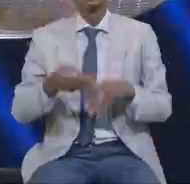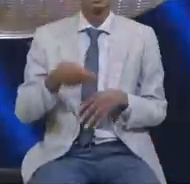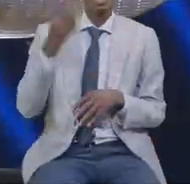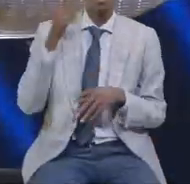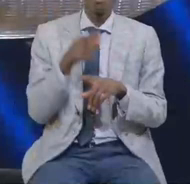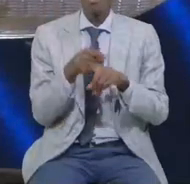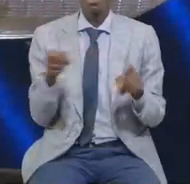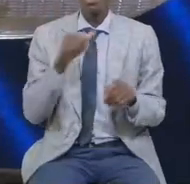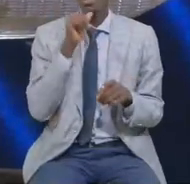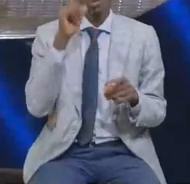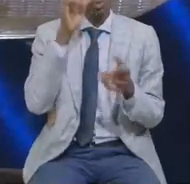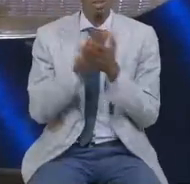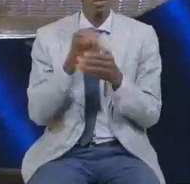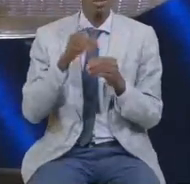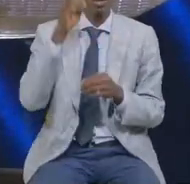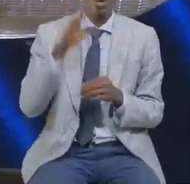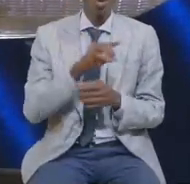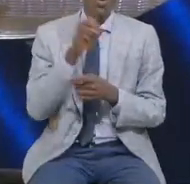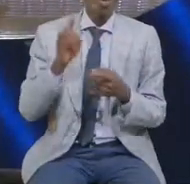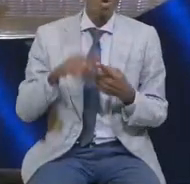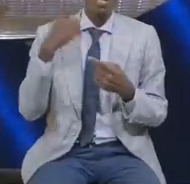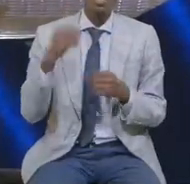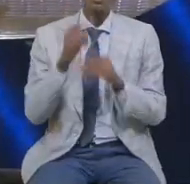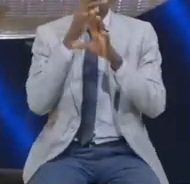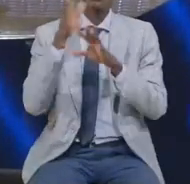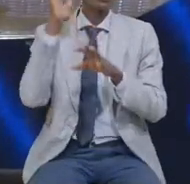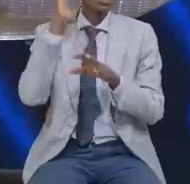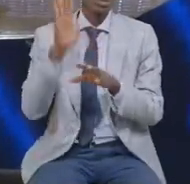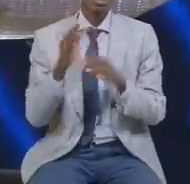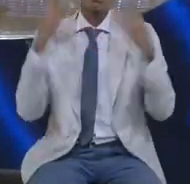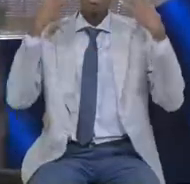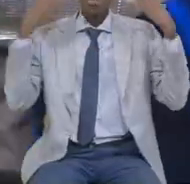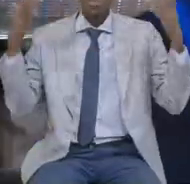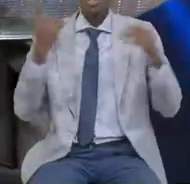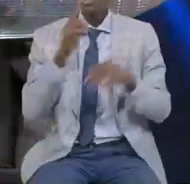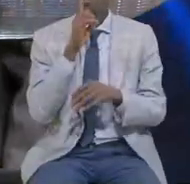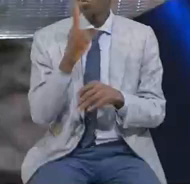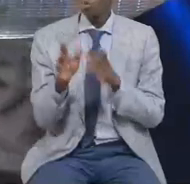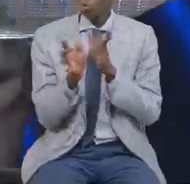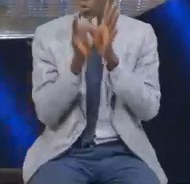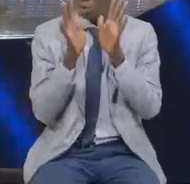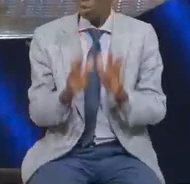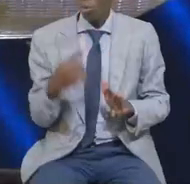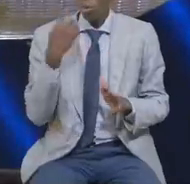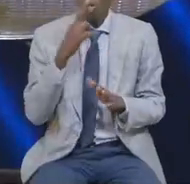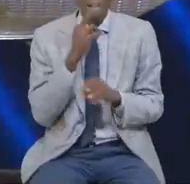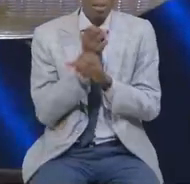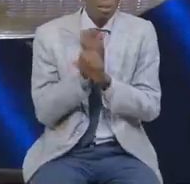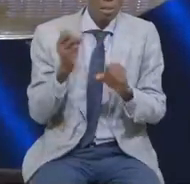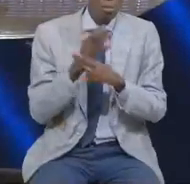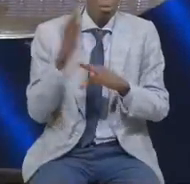lorsque le Seigneur viendra et que la trompette sonnera et que les véritables croyants, enfants de Dieu, convertis, consacrés, qui se